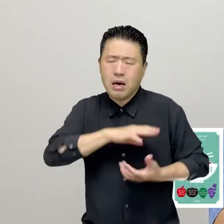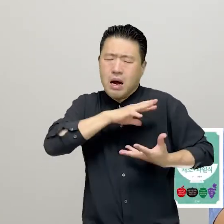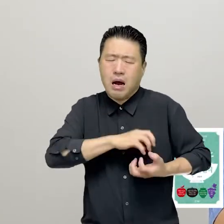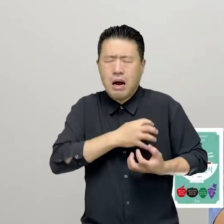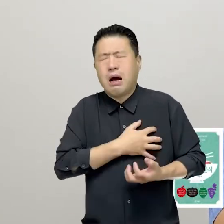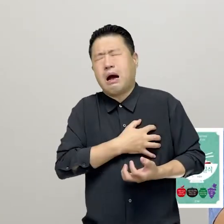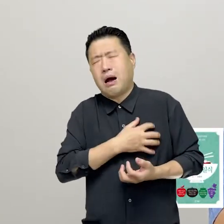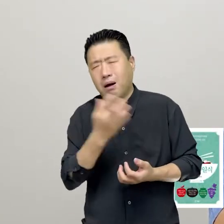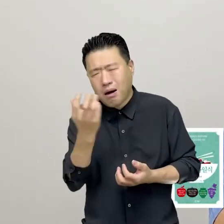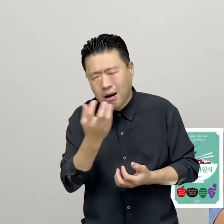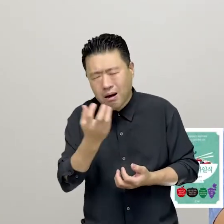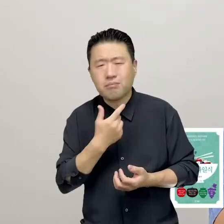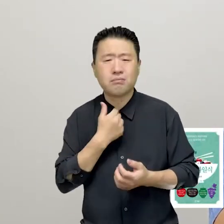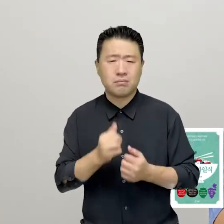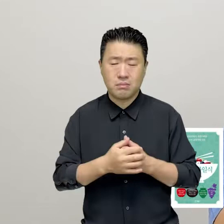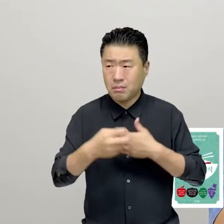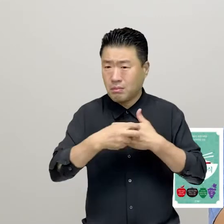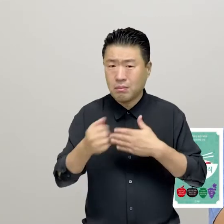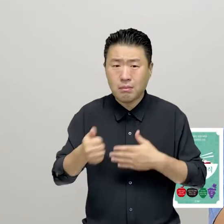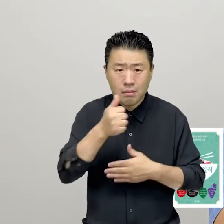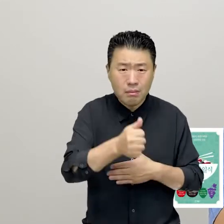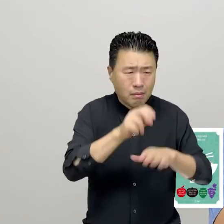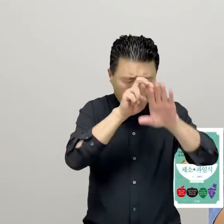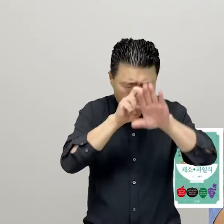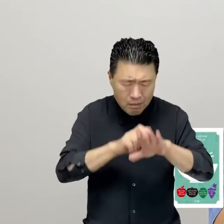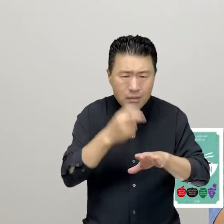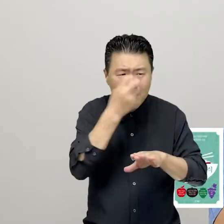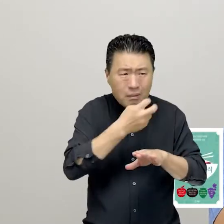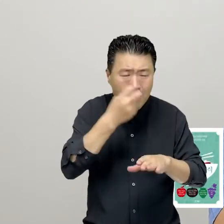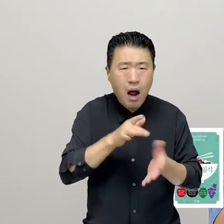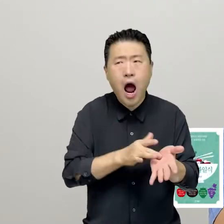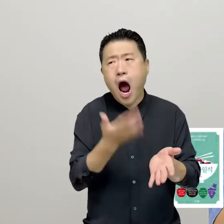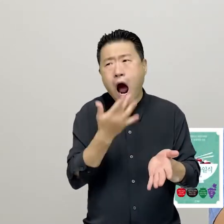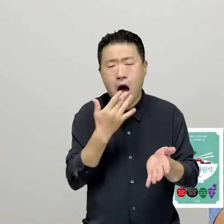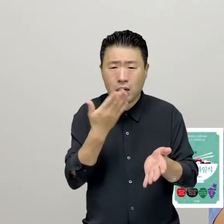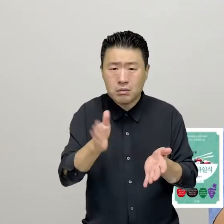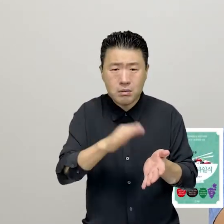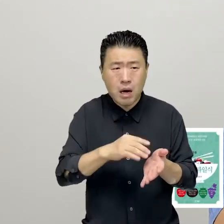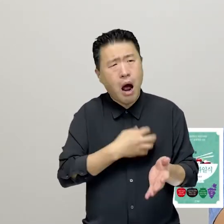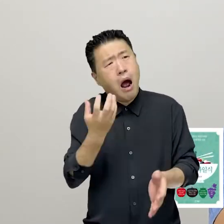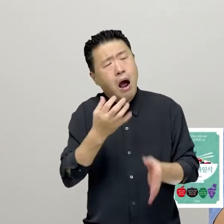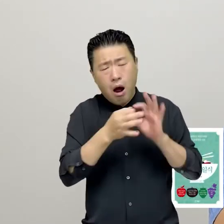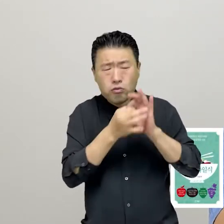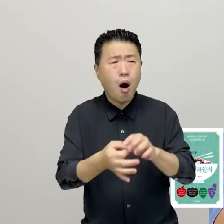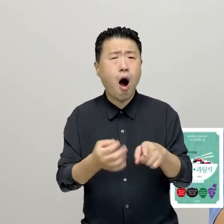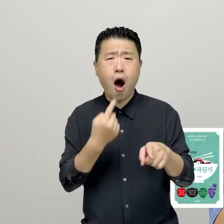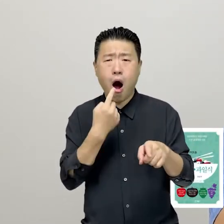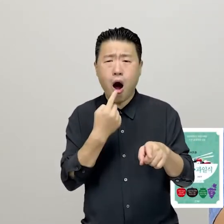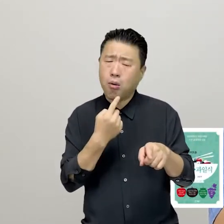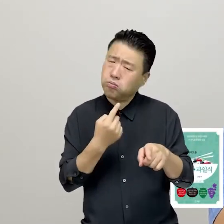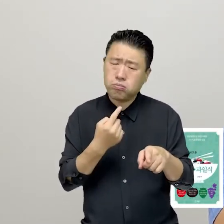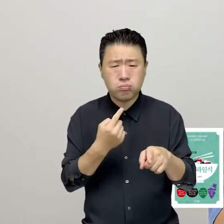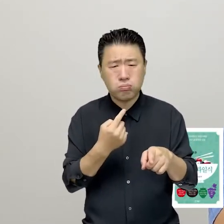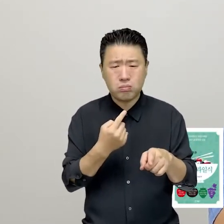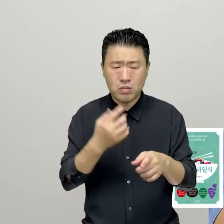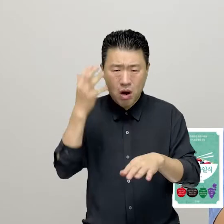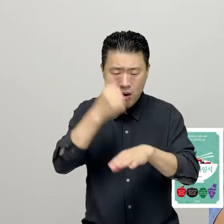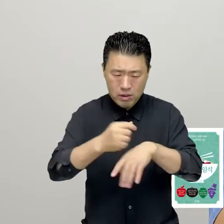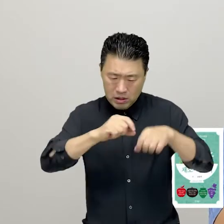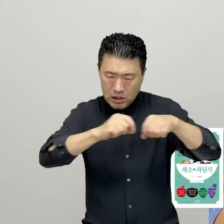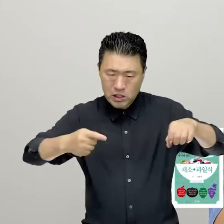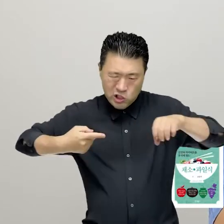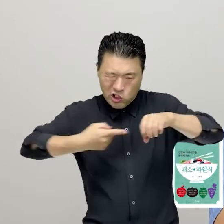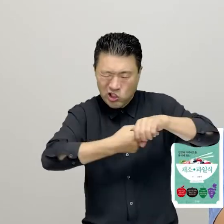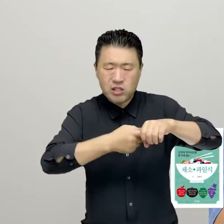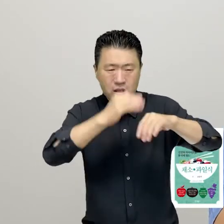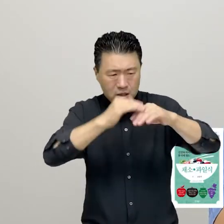것은 심장 통증을 겪었습니다. 병원을 가서 검사를 하고 약을 먹어도 통증은 그대로였고요. 결국에는